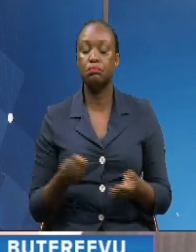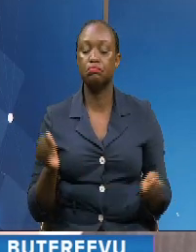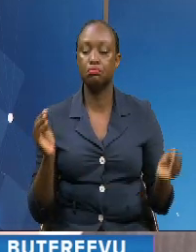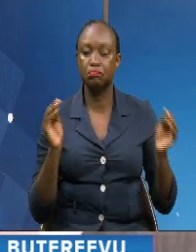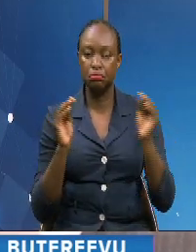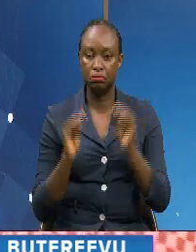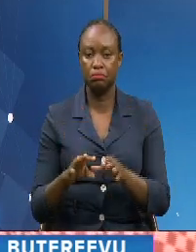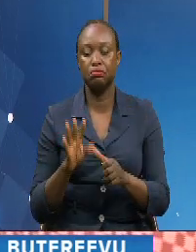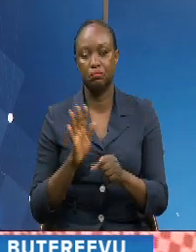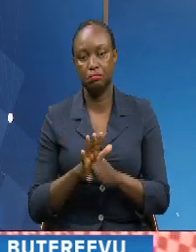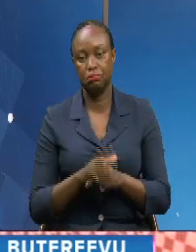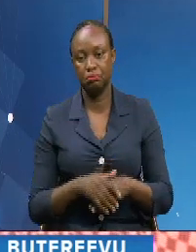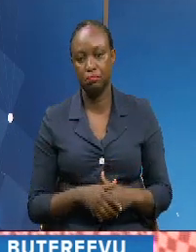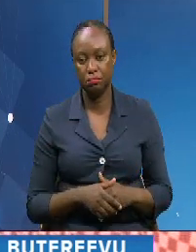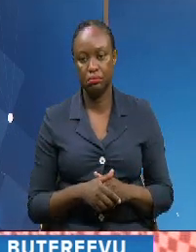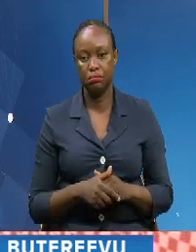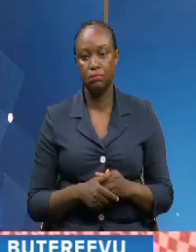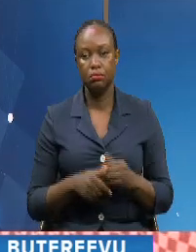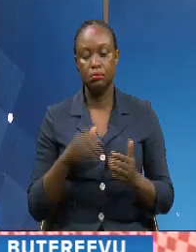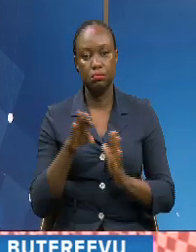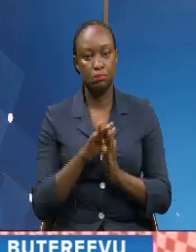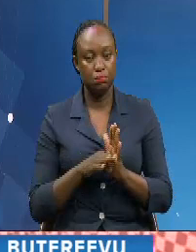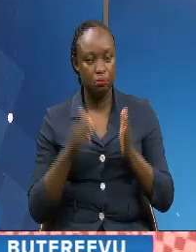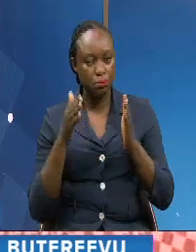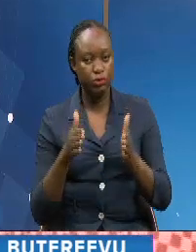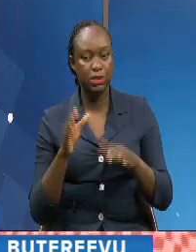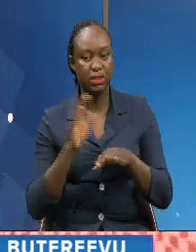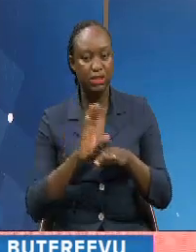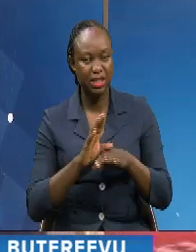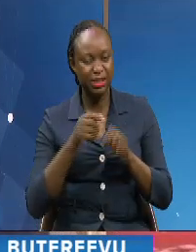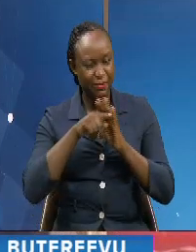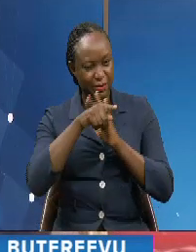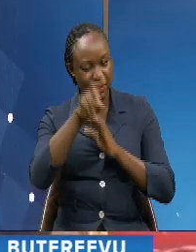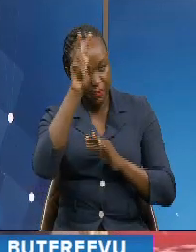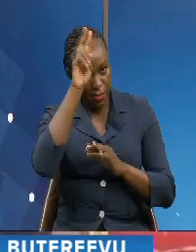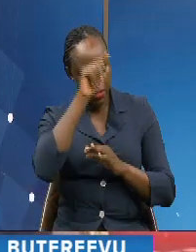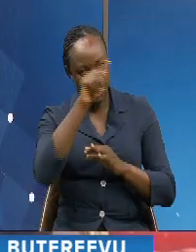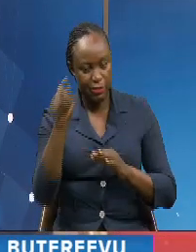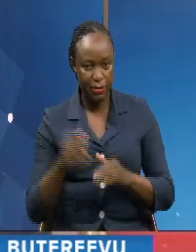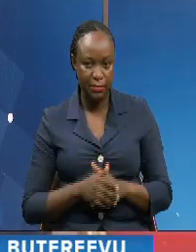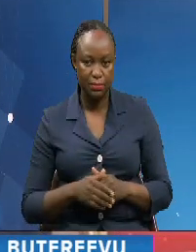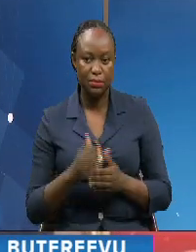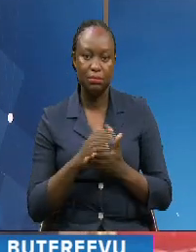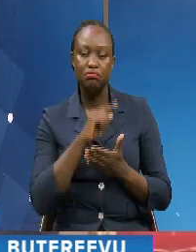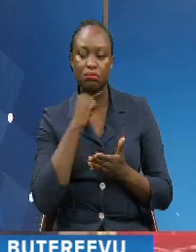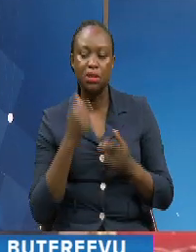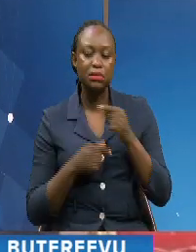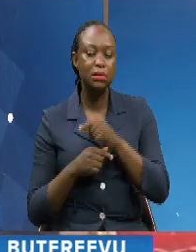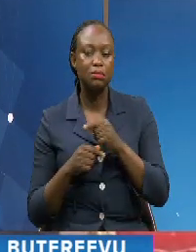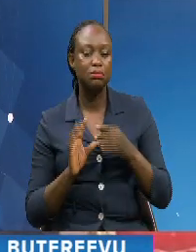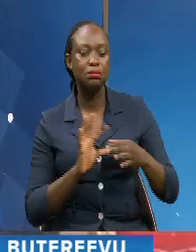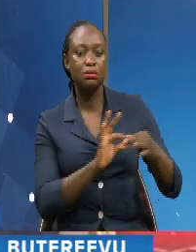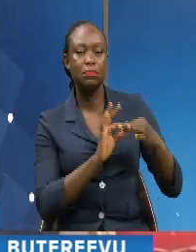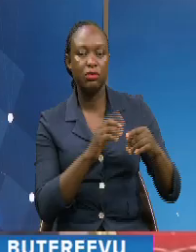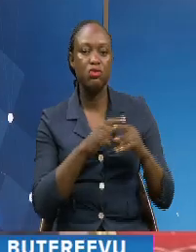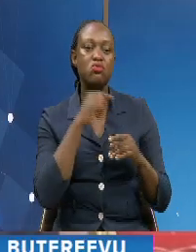nga nyingi. Enteekateeka eno okusinga lyetunuulidde nnyo ekkanisa ezaali mbyalo era abamu ku basumba Ssenyonga be yafuna bava mu bitundu